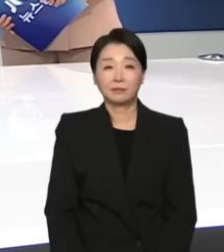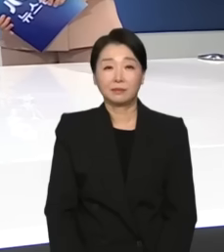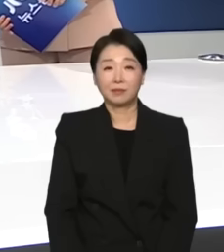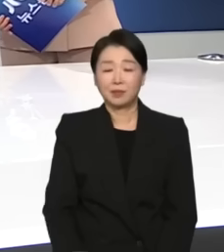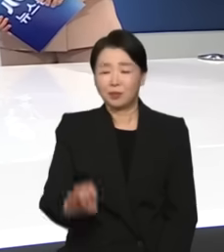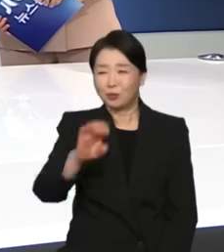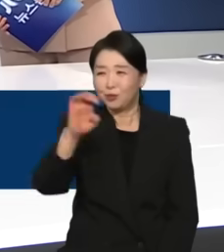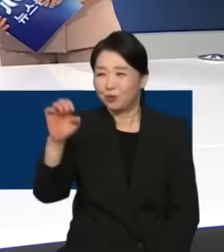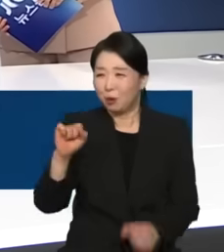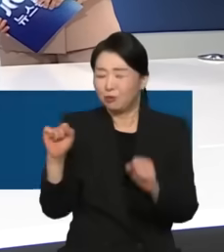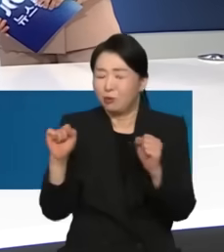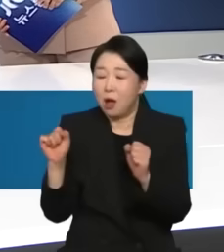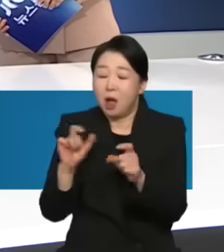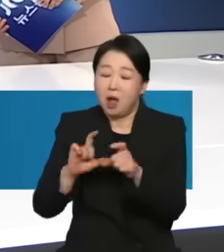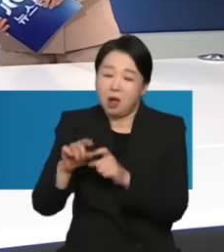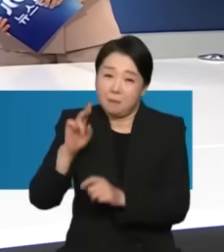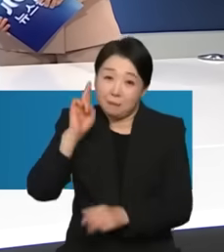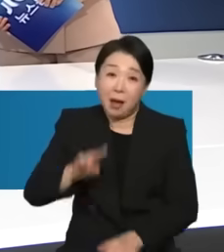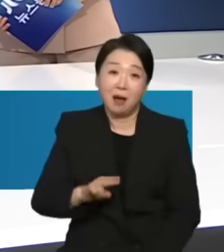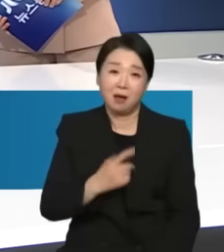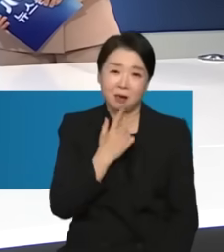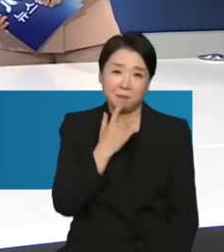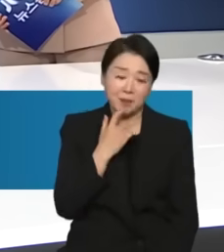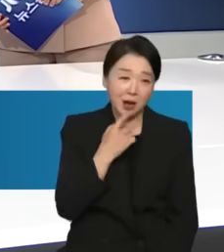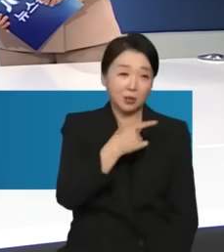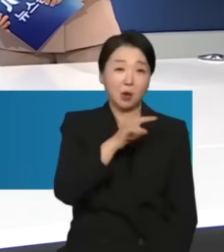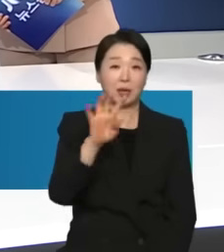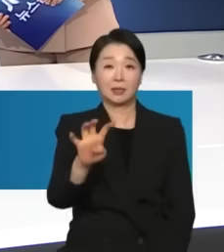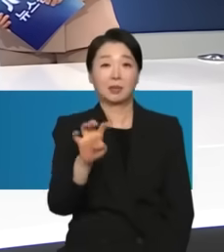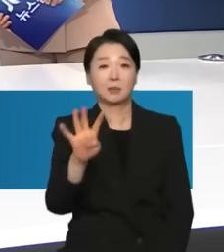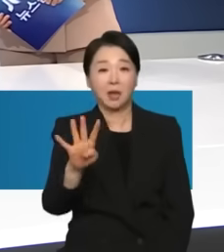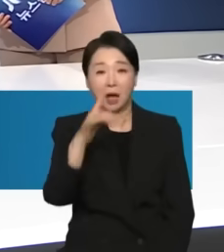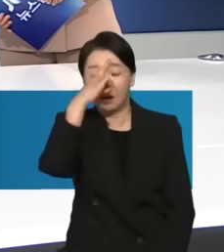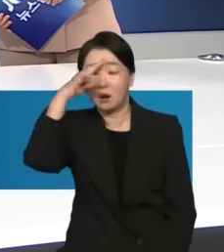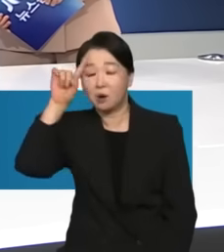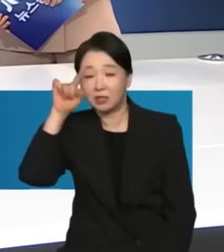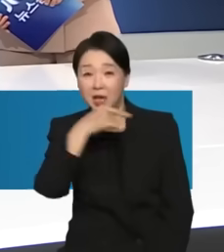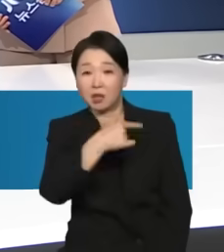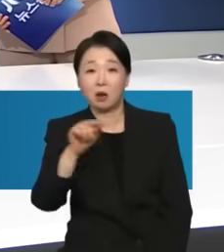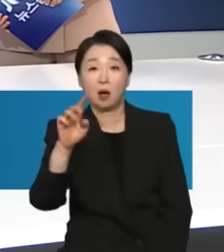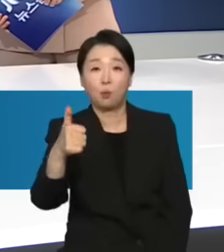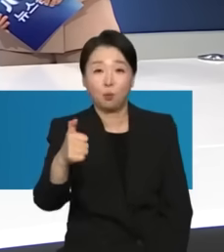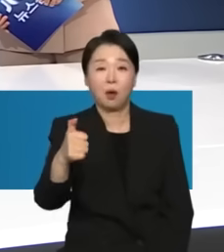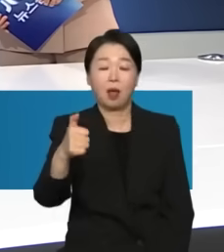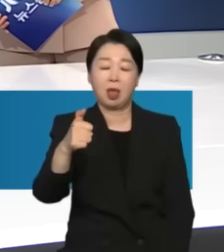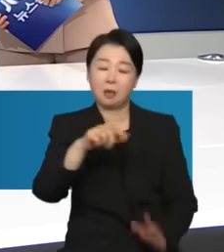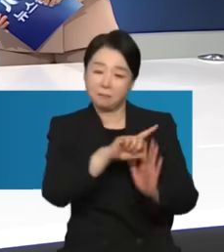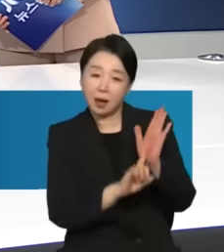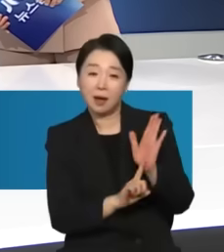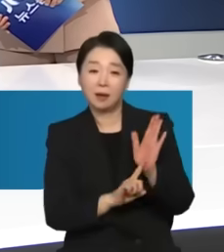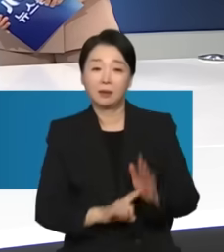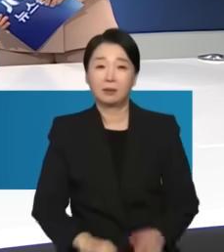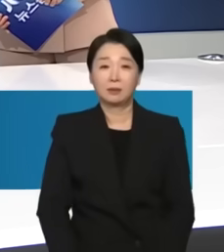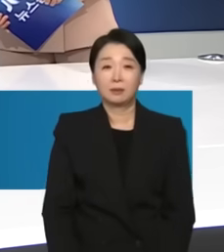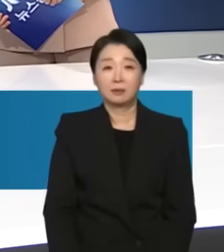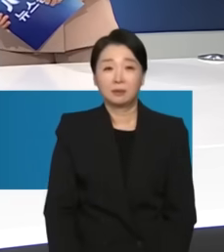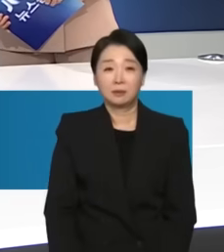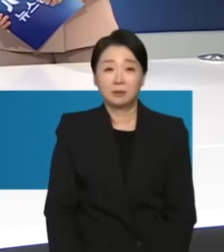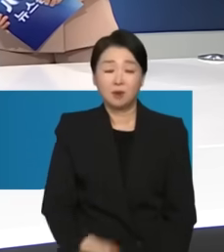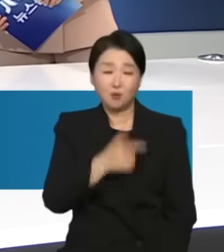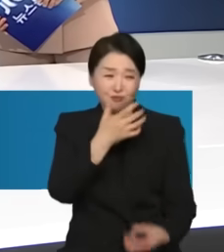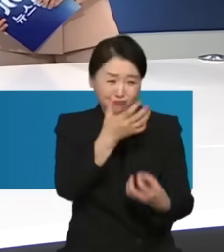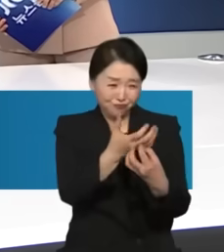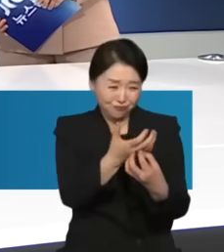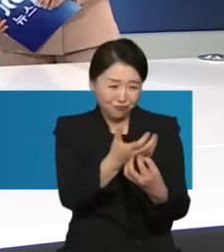유럽의 추위는 더 매섭습니다. 핀란드는 영하 44도, 러시아는 영하 50도까지 떨어졌습니다. 끓던 물을